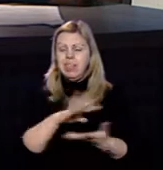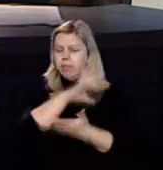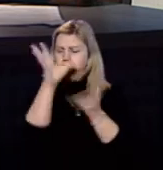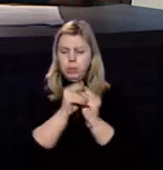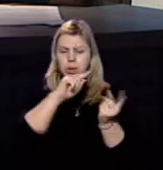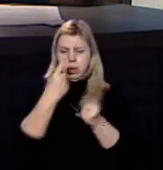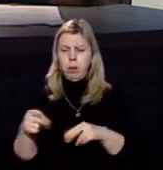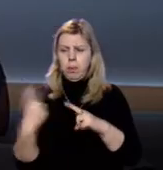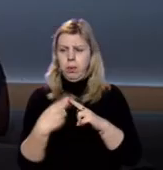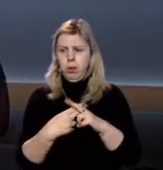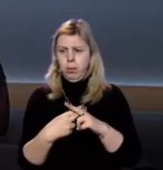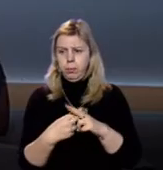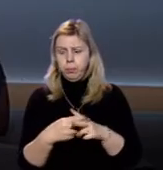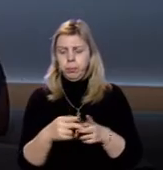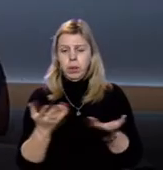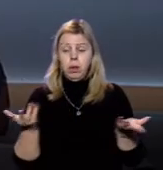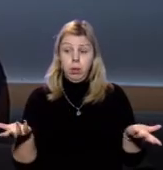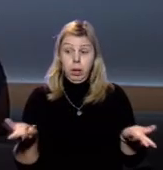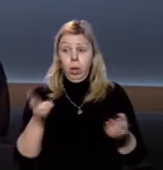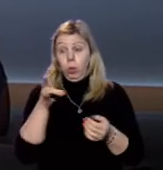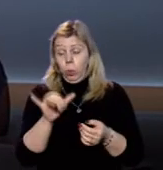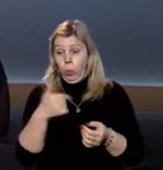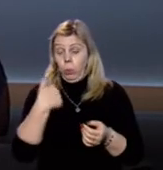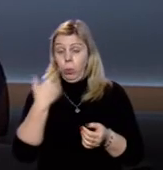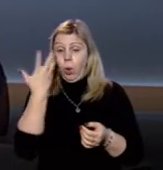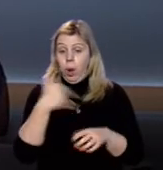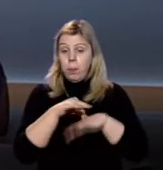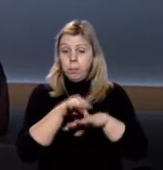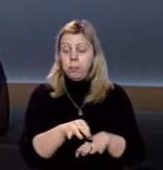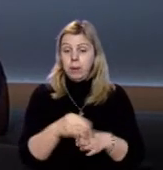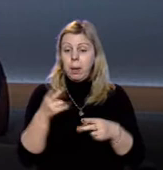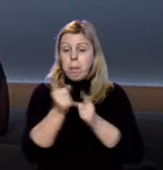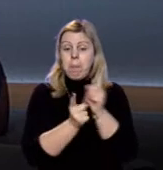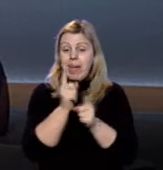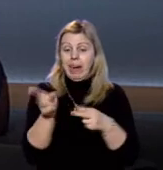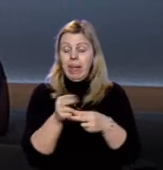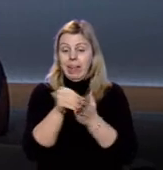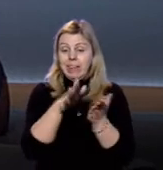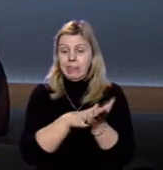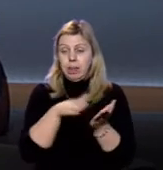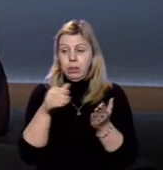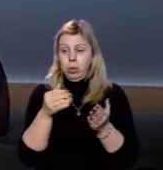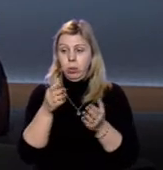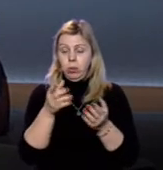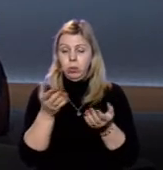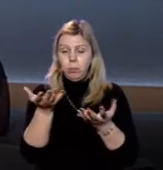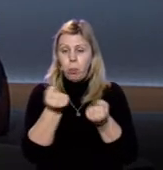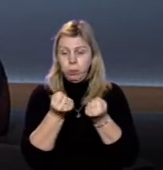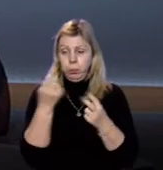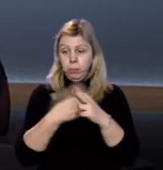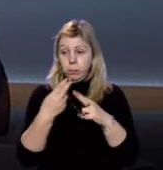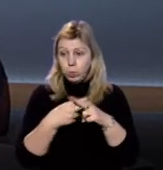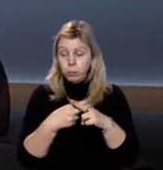є пільговиків? Ну, коли ми проводили перереєстрацію фактично реєстру одержувачів пільг,